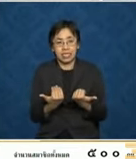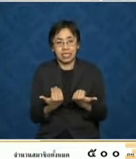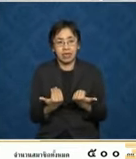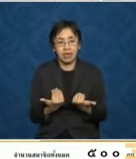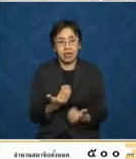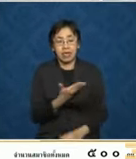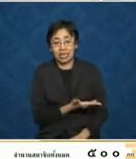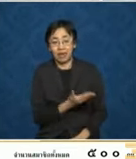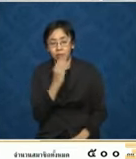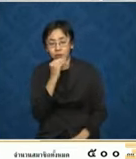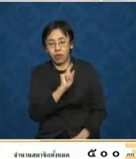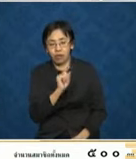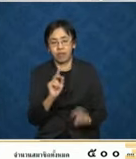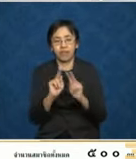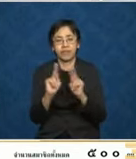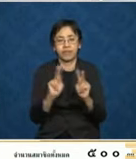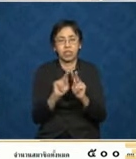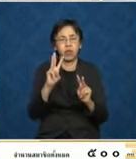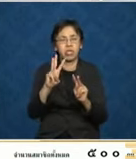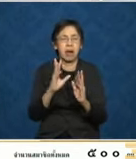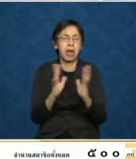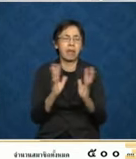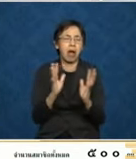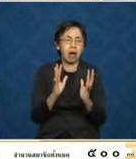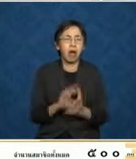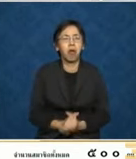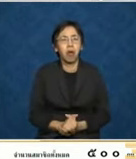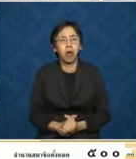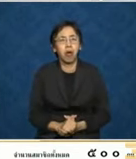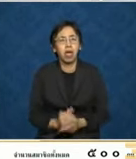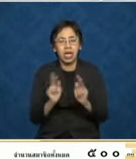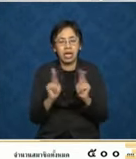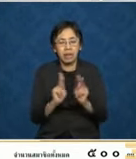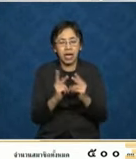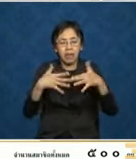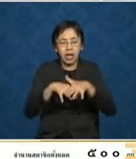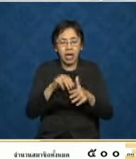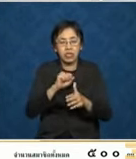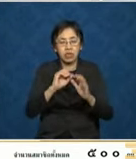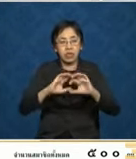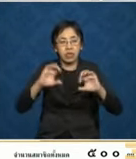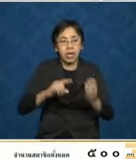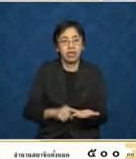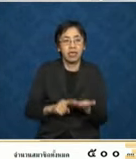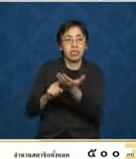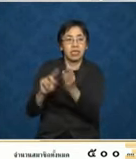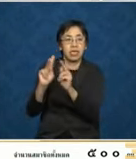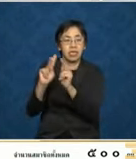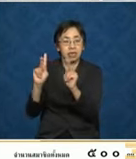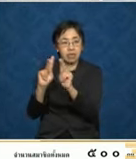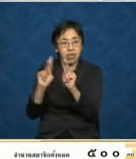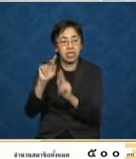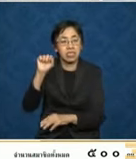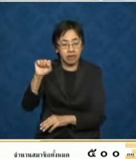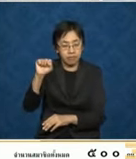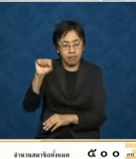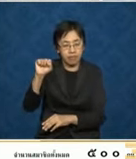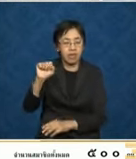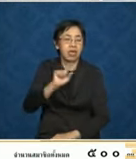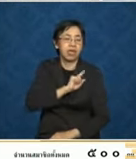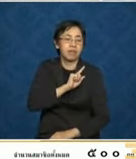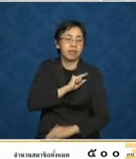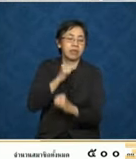าบอกว่ากรรมการตอนนี้เนี่ยวิสามัญเยอะนะครับทางวิปรัฐบาลก็เลยมีมติส่งให้กรรมธิการสามัญที่มีอยู่เนี่ย